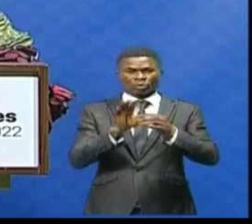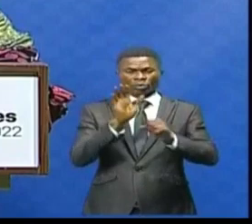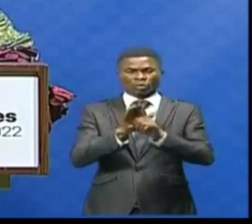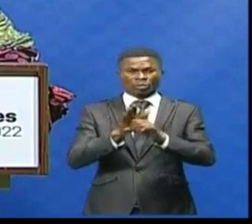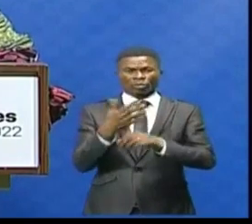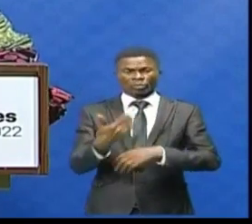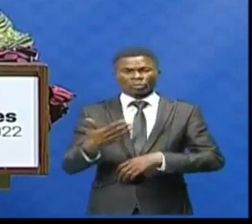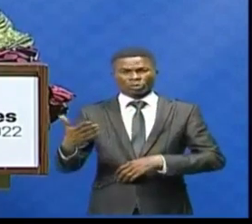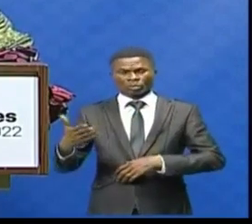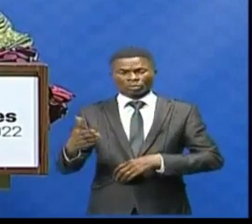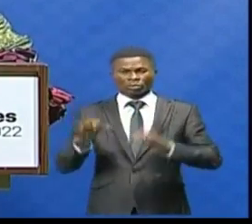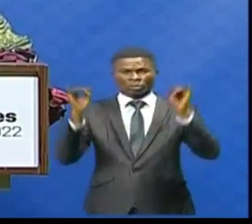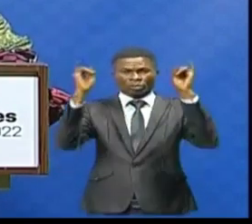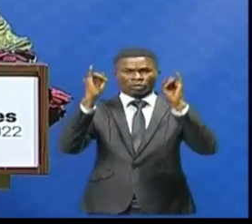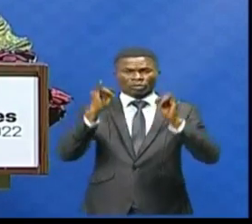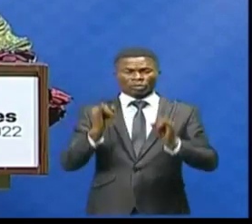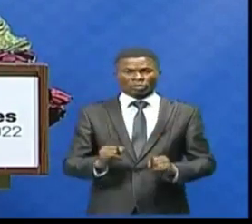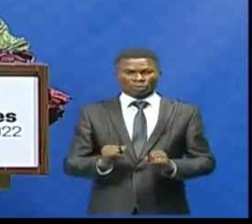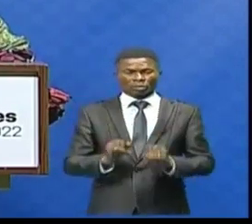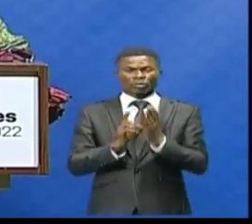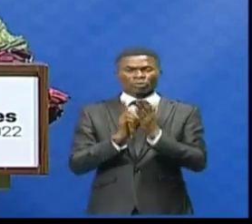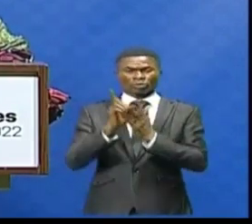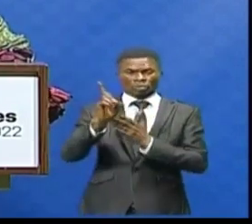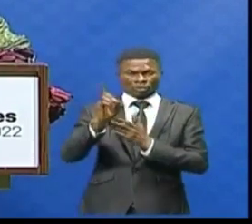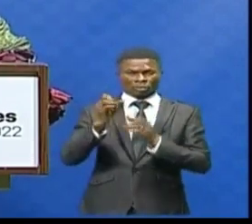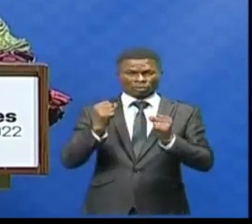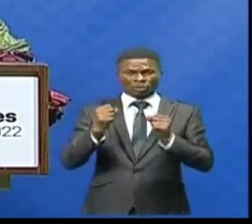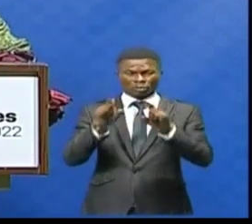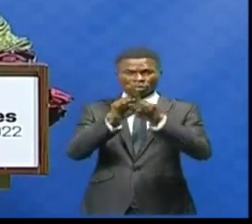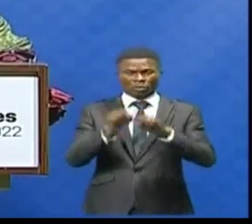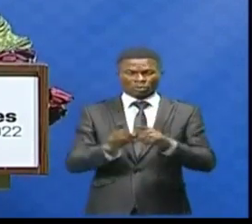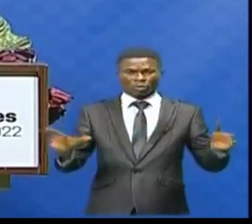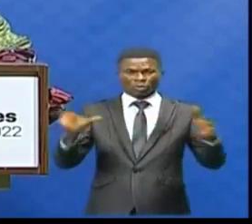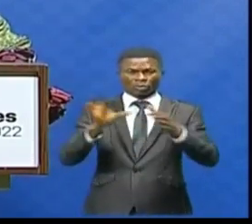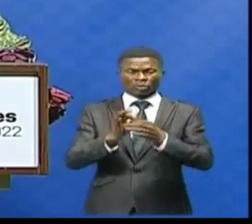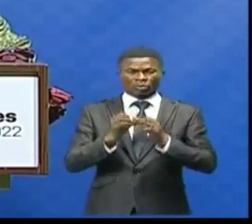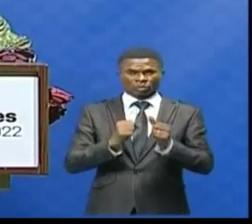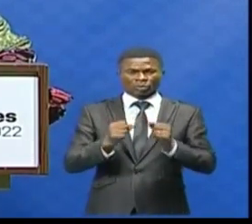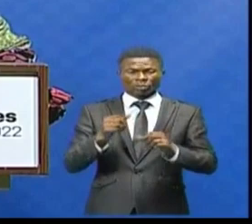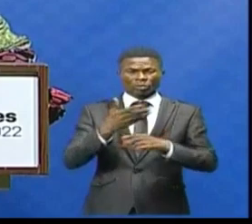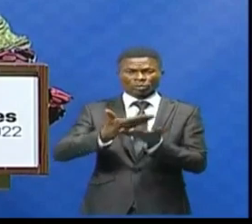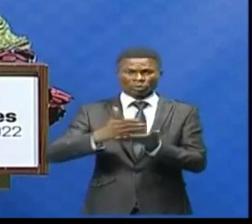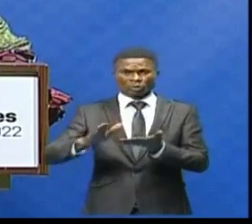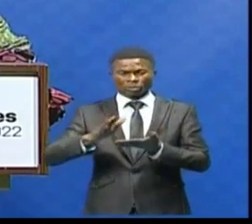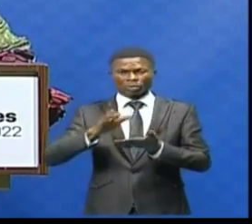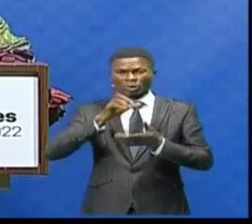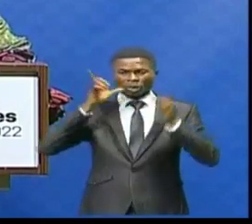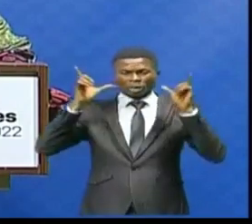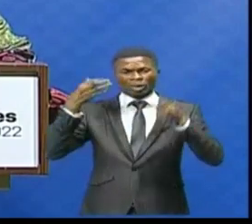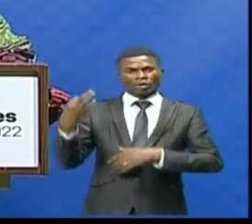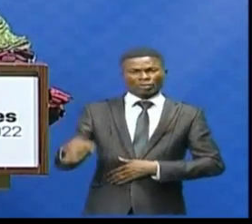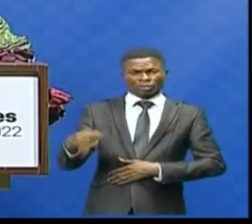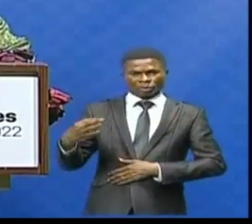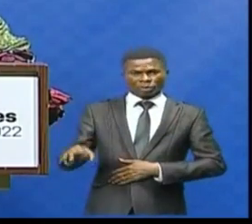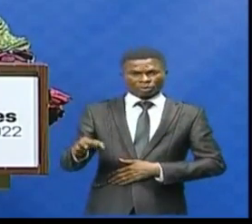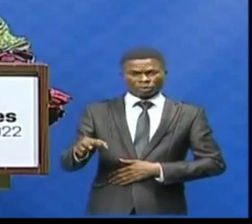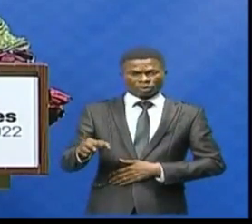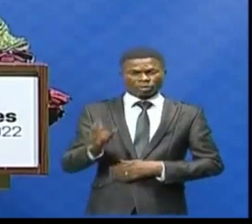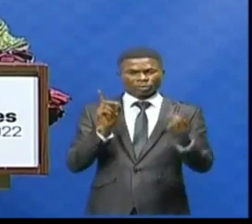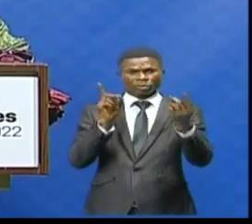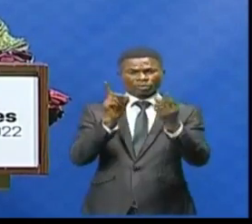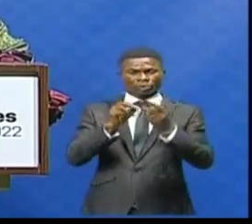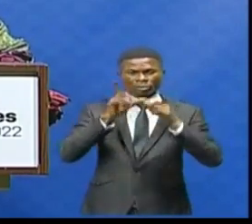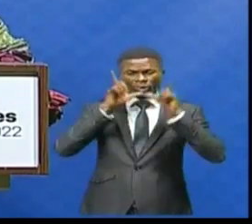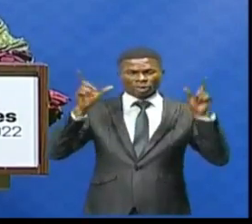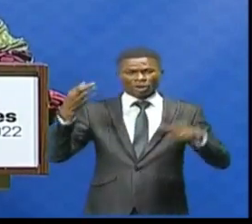Les Numériques vecteurs de développement et des solidarités dans l'espace francophone ces Rendez-vous de la